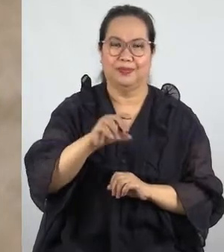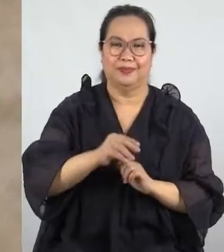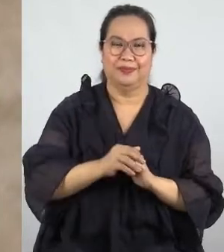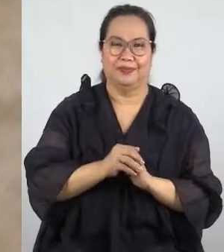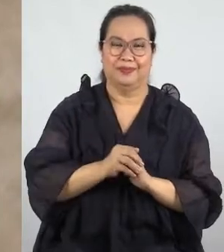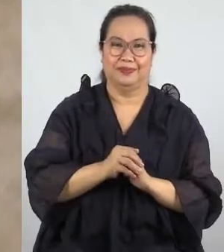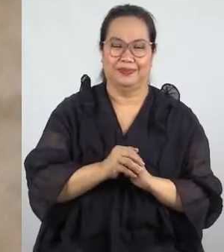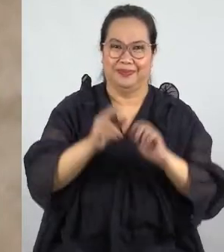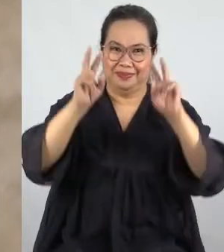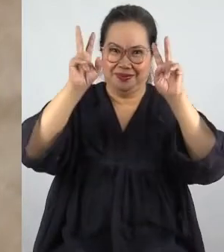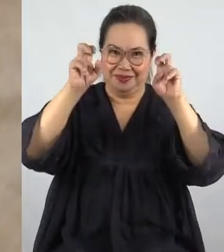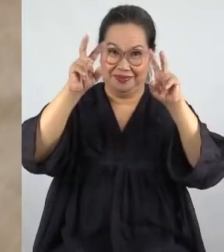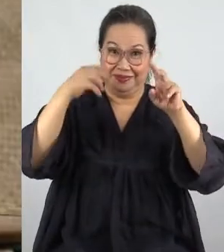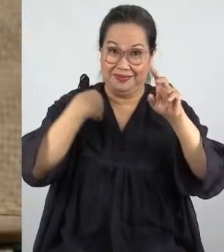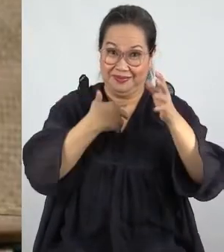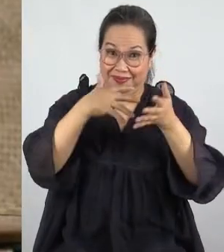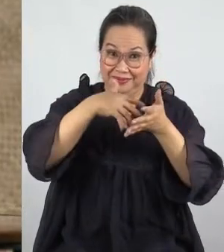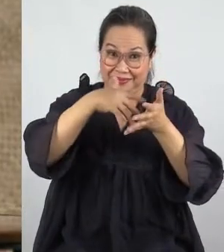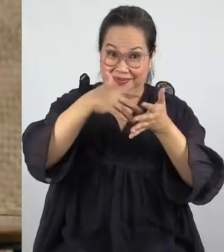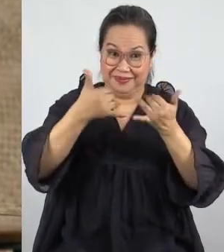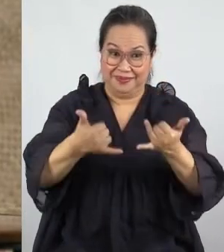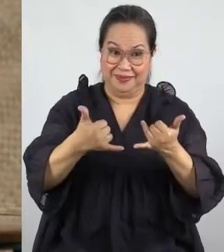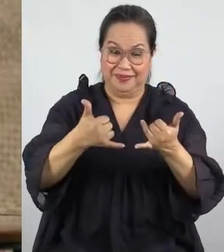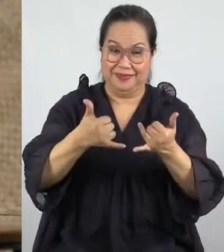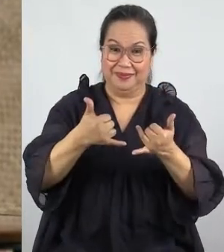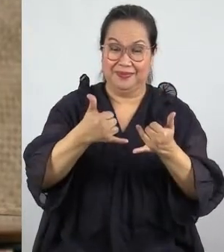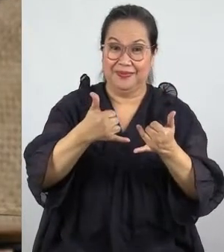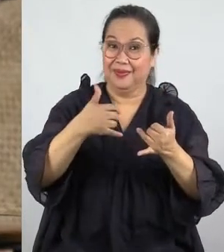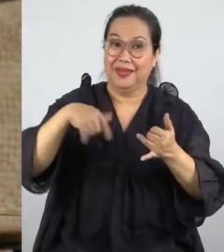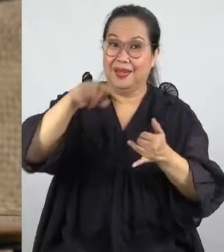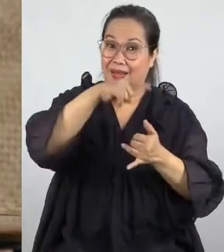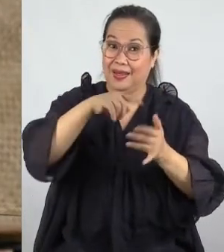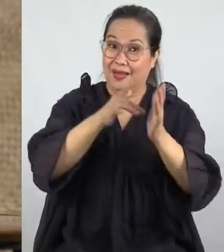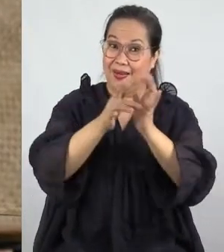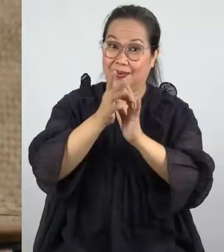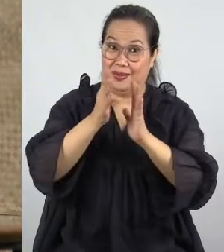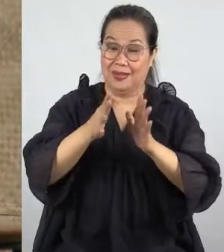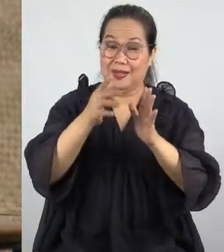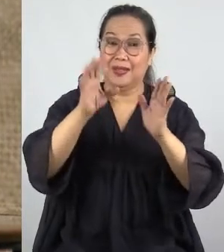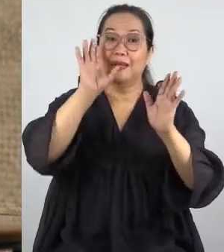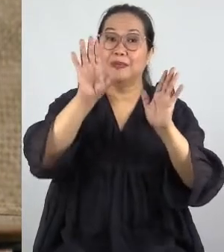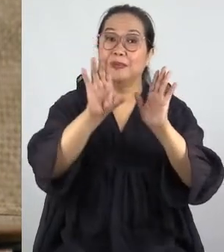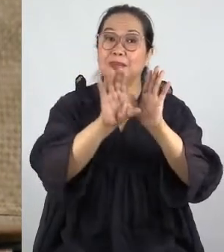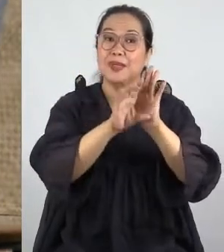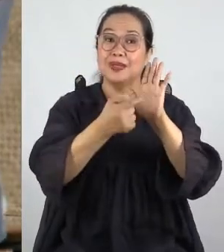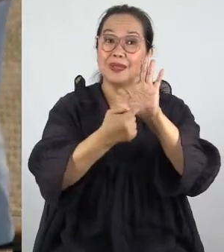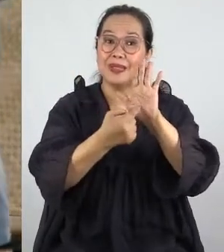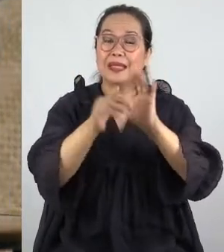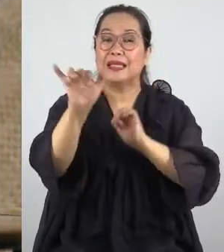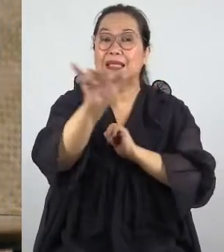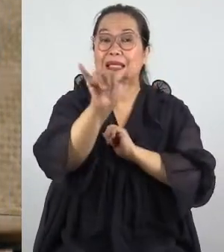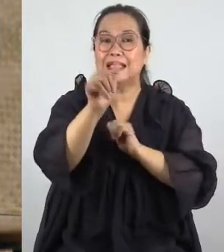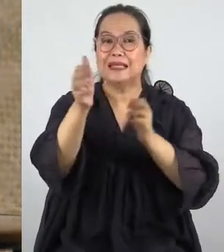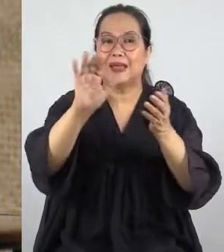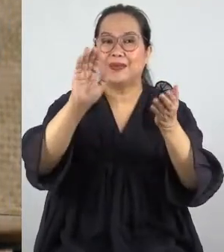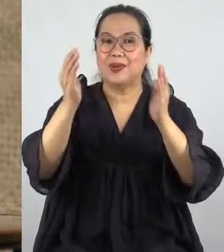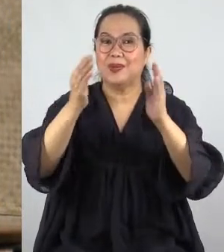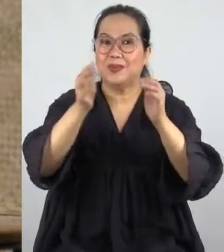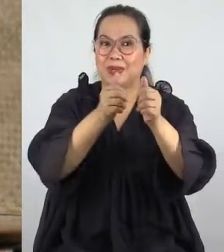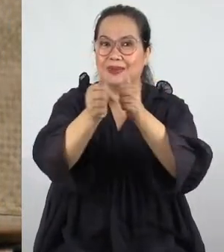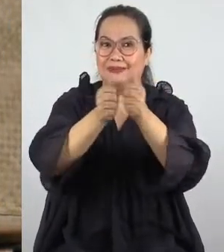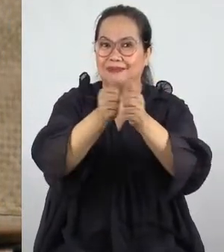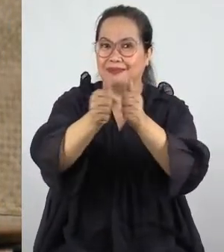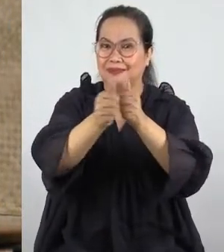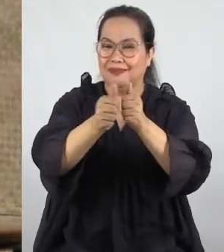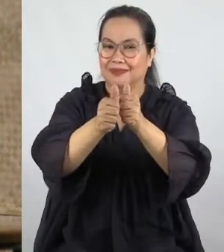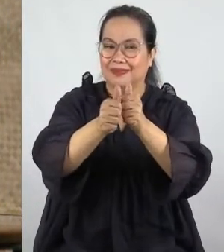Sa tekstong pag-aaralan natin ngayon, ang buhay Kristiyano ay nilalarawan na isang karera na humihingi